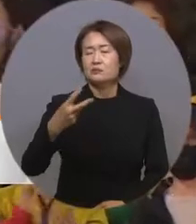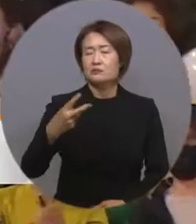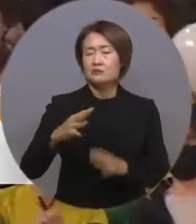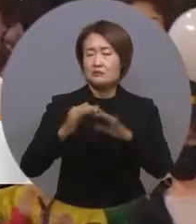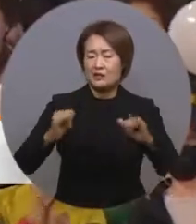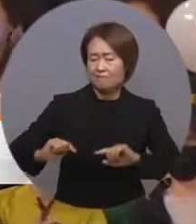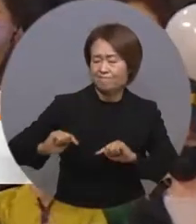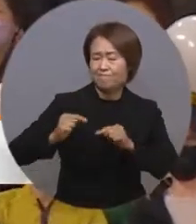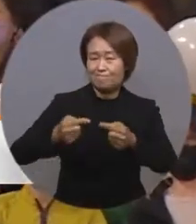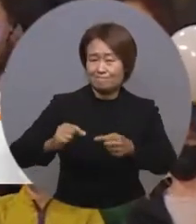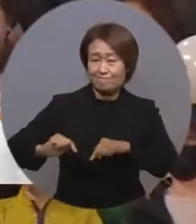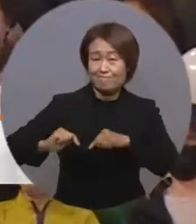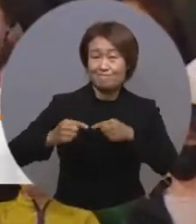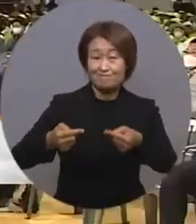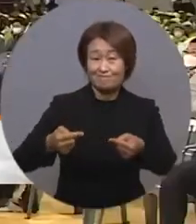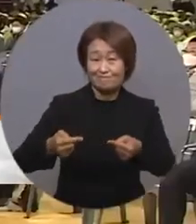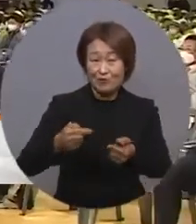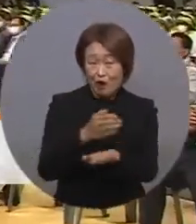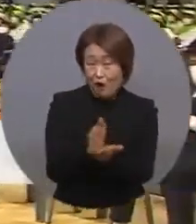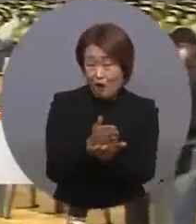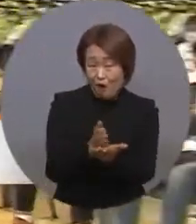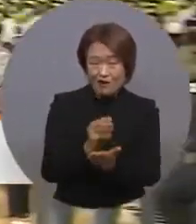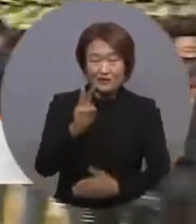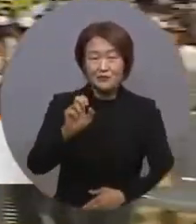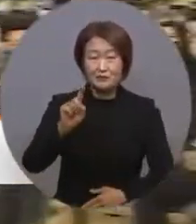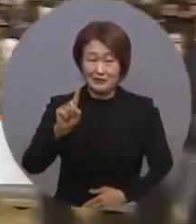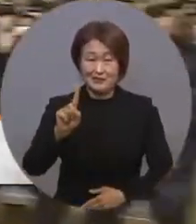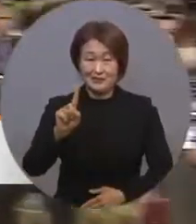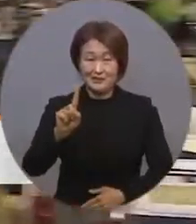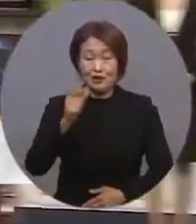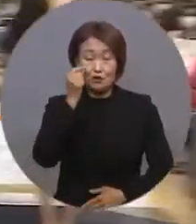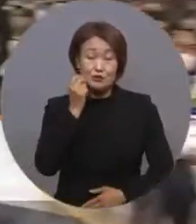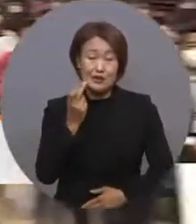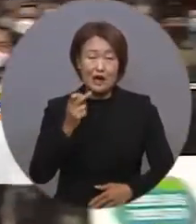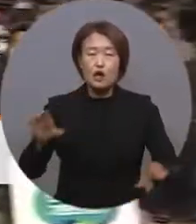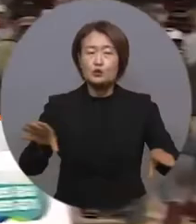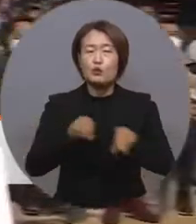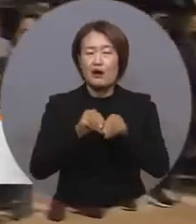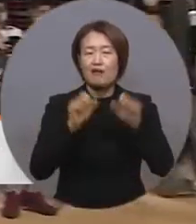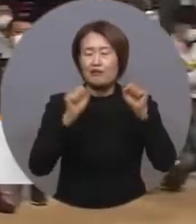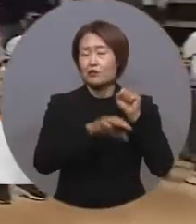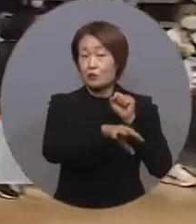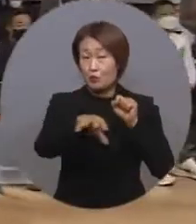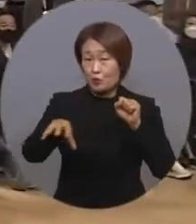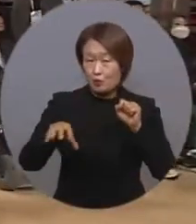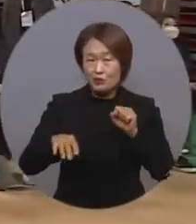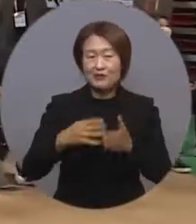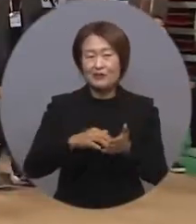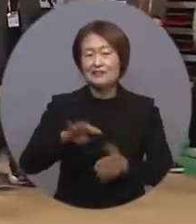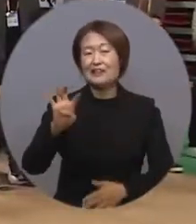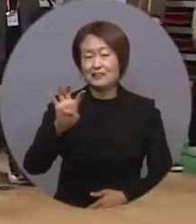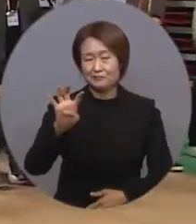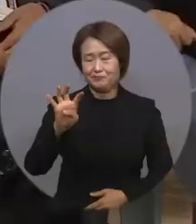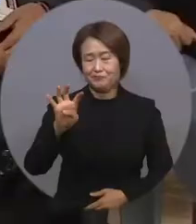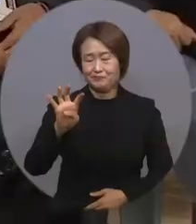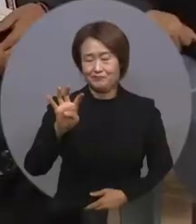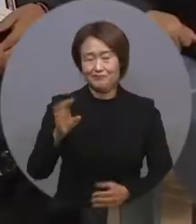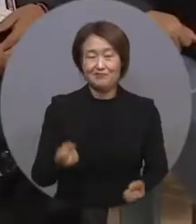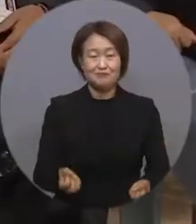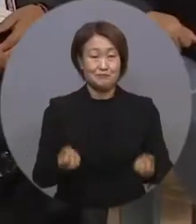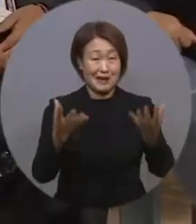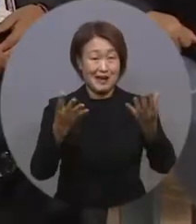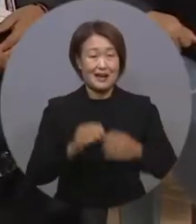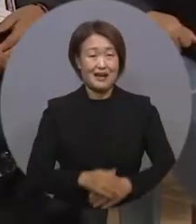가운데 31개 종목의 경기가 울산종합운동장 등 40개 경기장에서 열렸습니다. 올해 대회는 3년